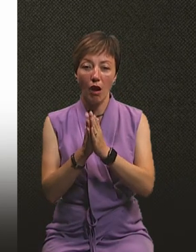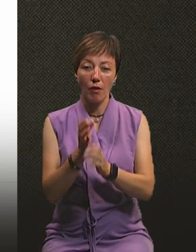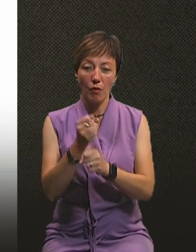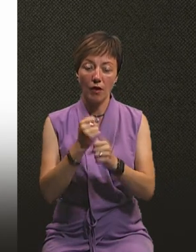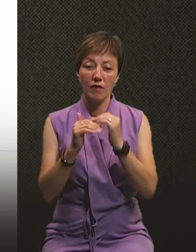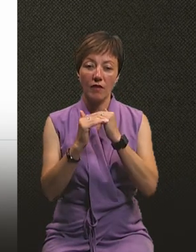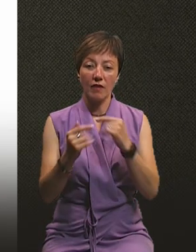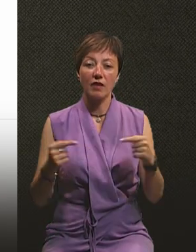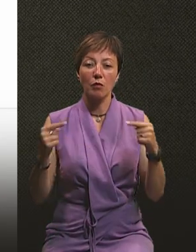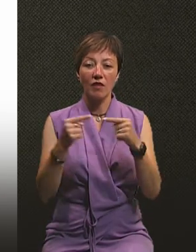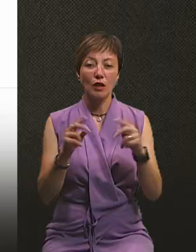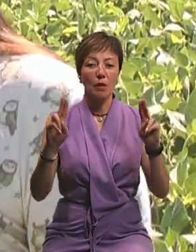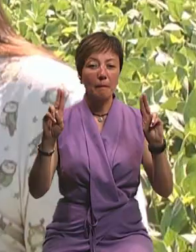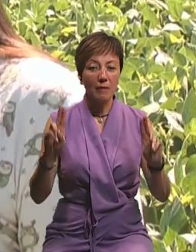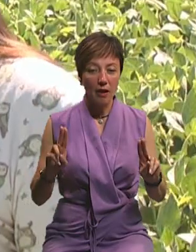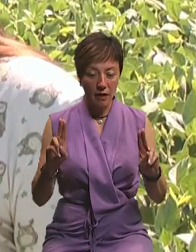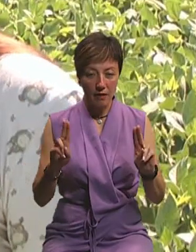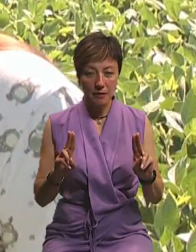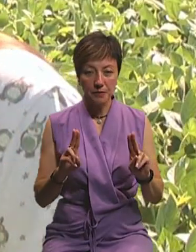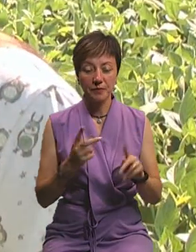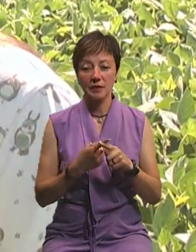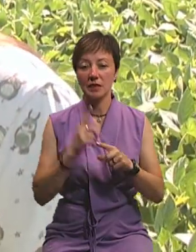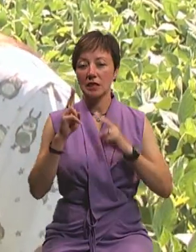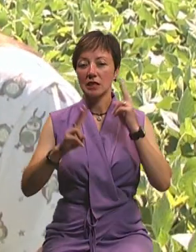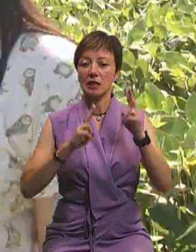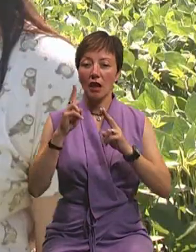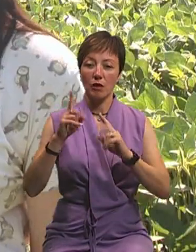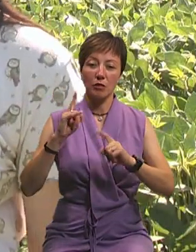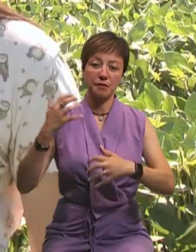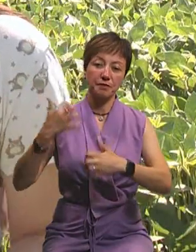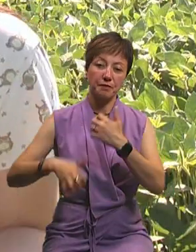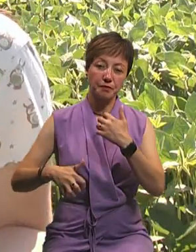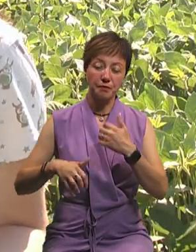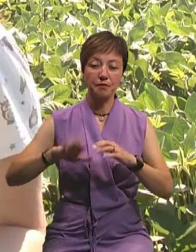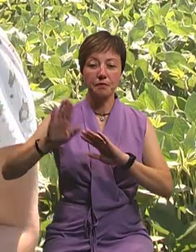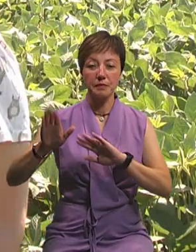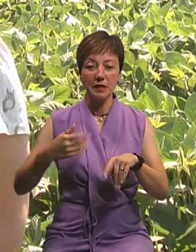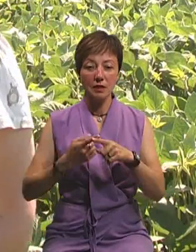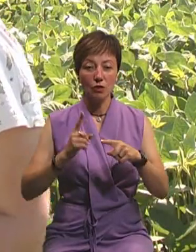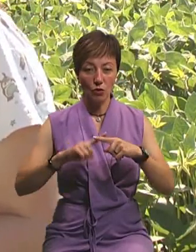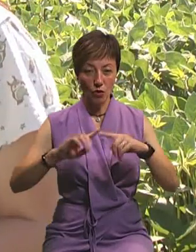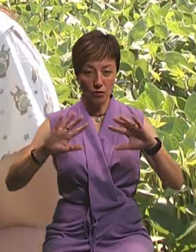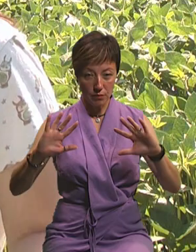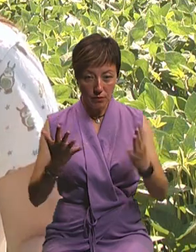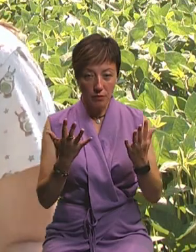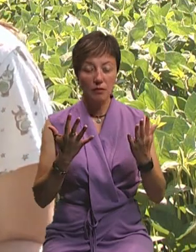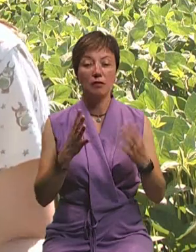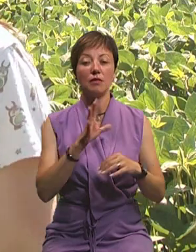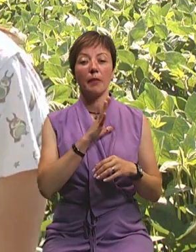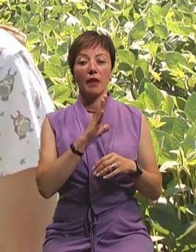відповідно до санітарних норм але також ця скарга була проігнорована Після цього інциденту який стався